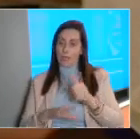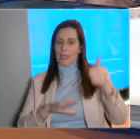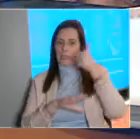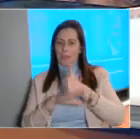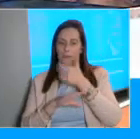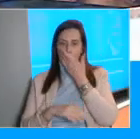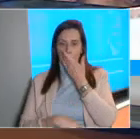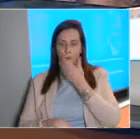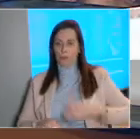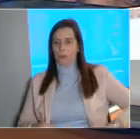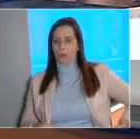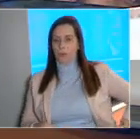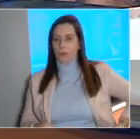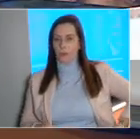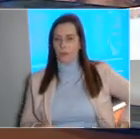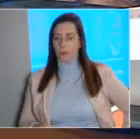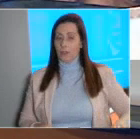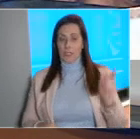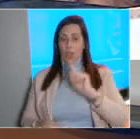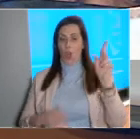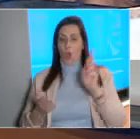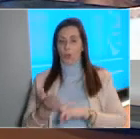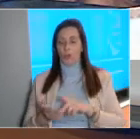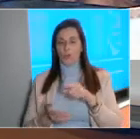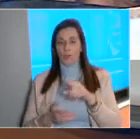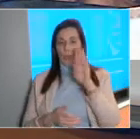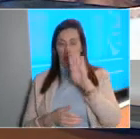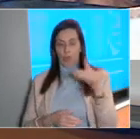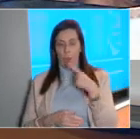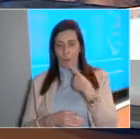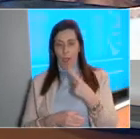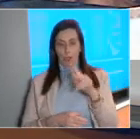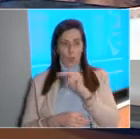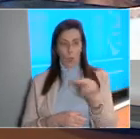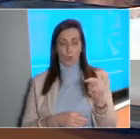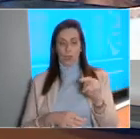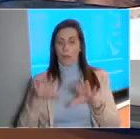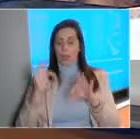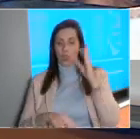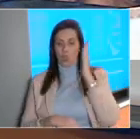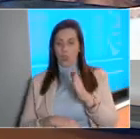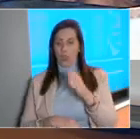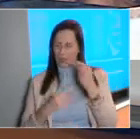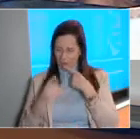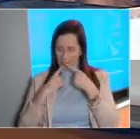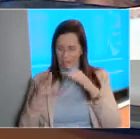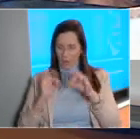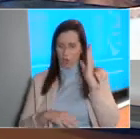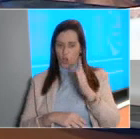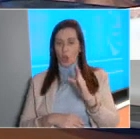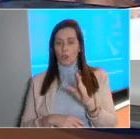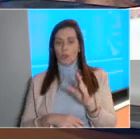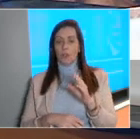אותו. זה טוב. רק לא הסין כזה. זהו, בוא נעשה רגע תיקון. נגיד שפה נתניהו דיבר על נושא של בחירה ישירה לראשות ממשלה. תכף נדבר על זה בכמה